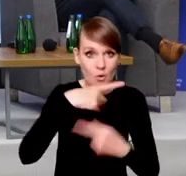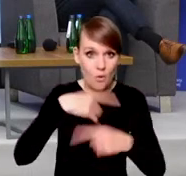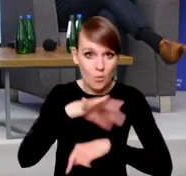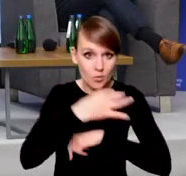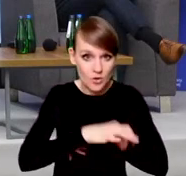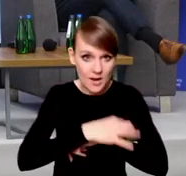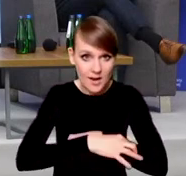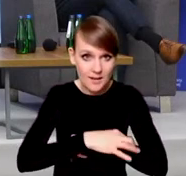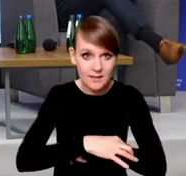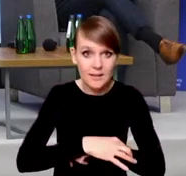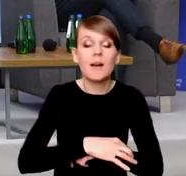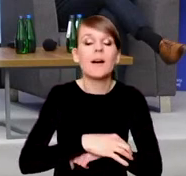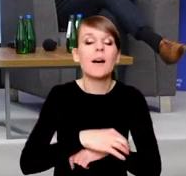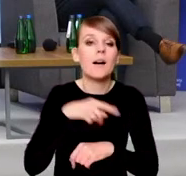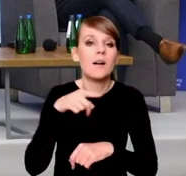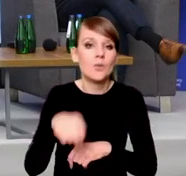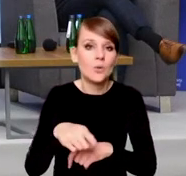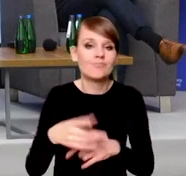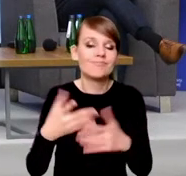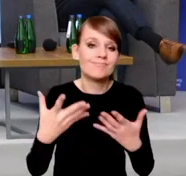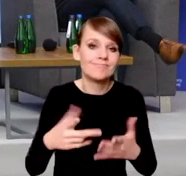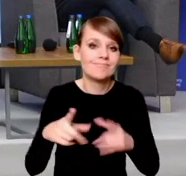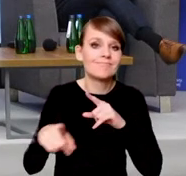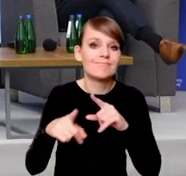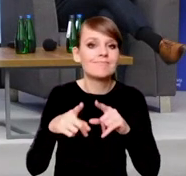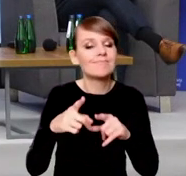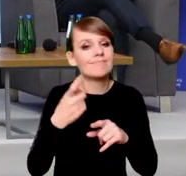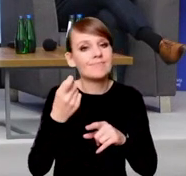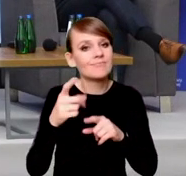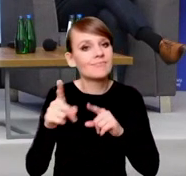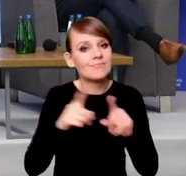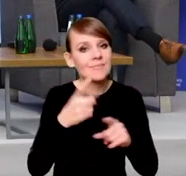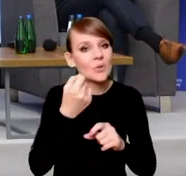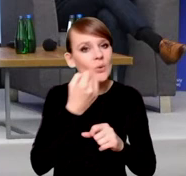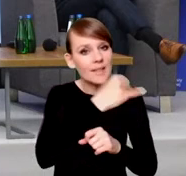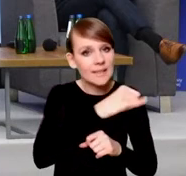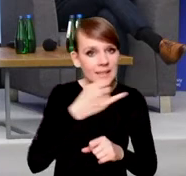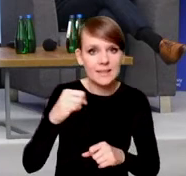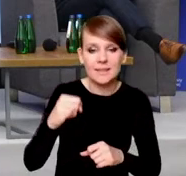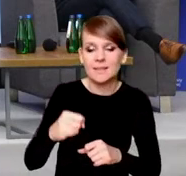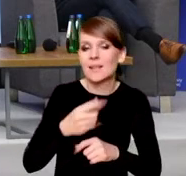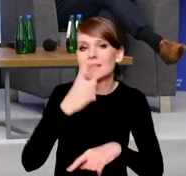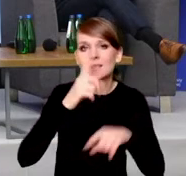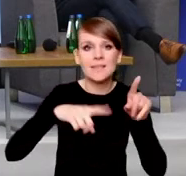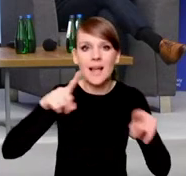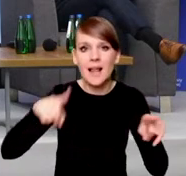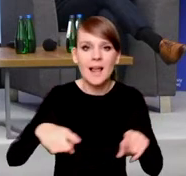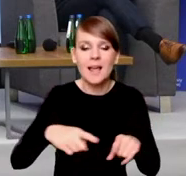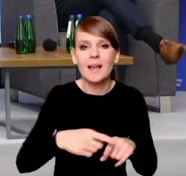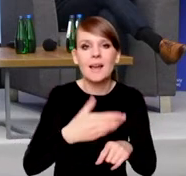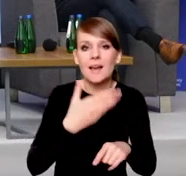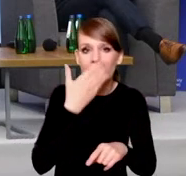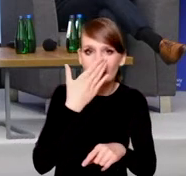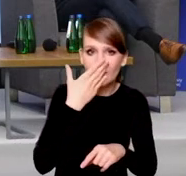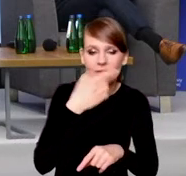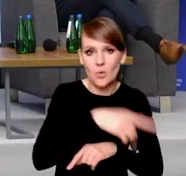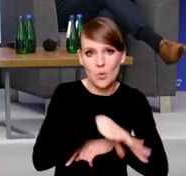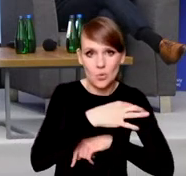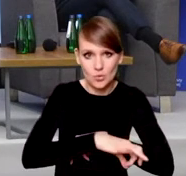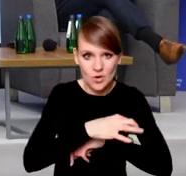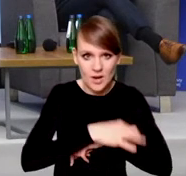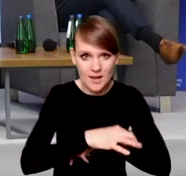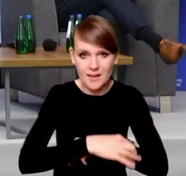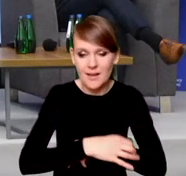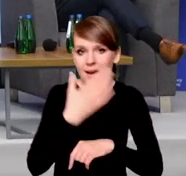każdej może oznaczać troszeczkę nieco inny wymiar w zależności od specyfiki danej uczelni, od